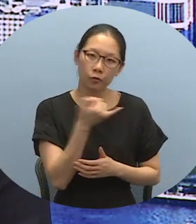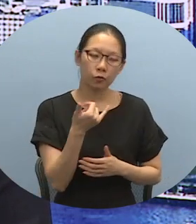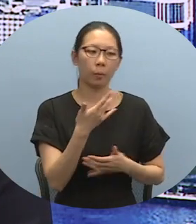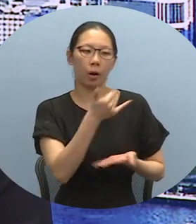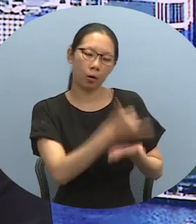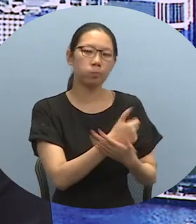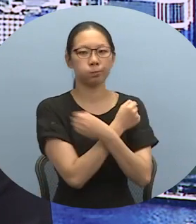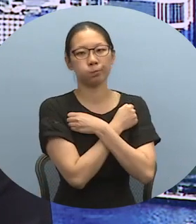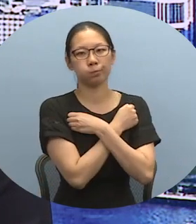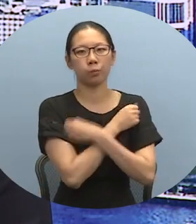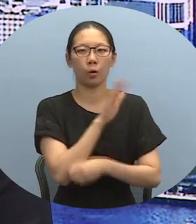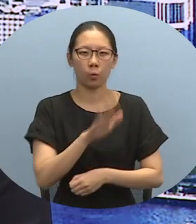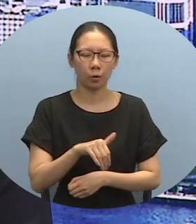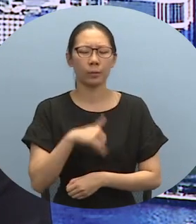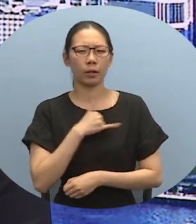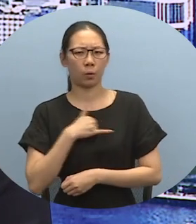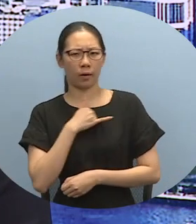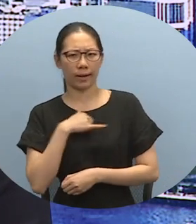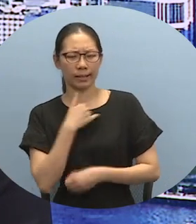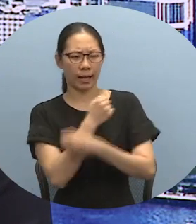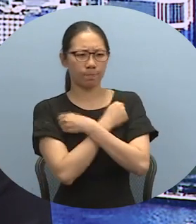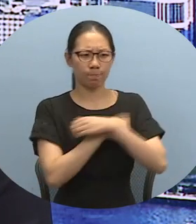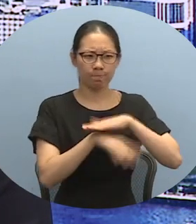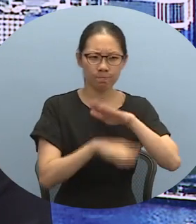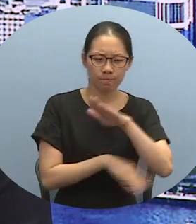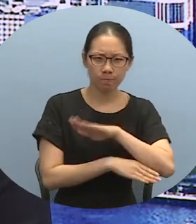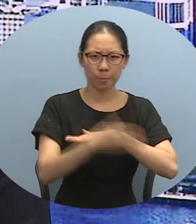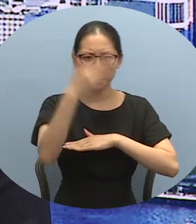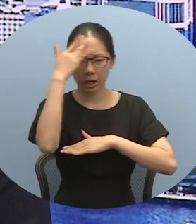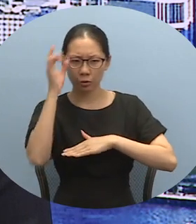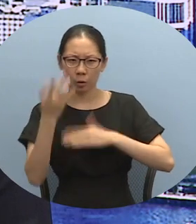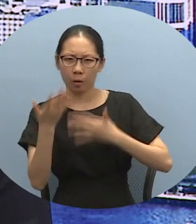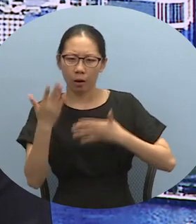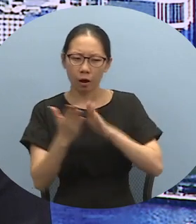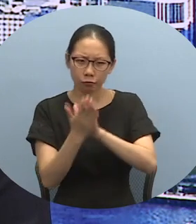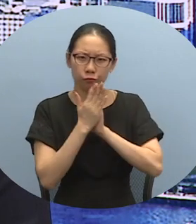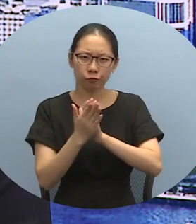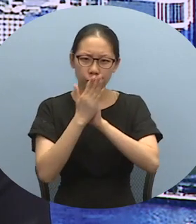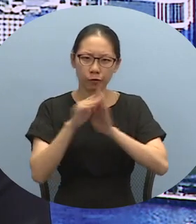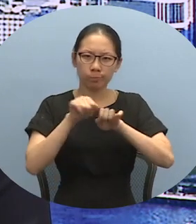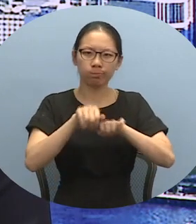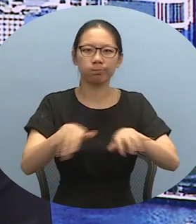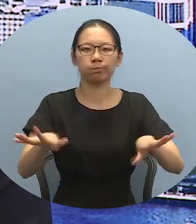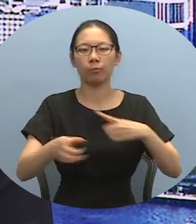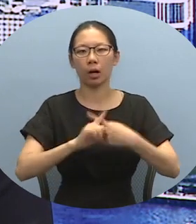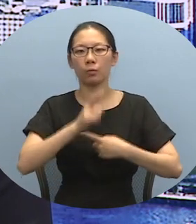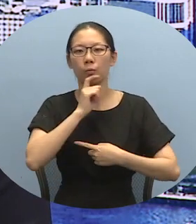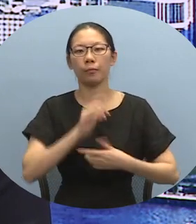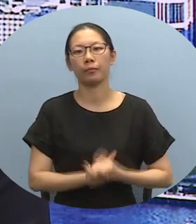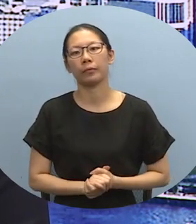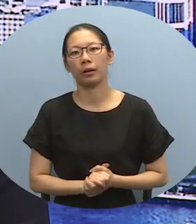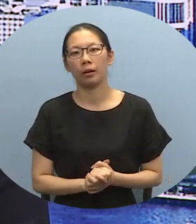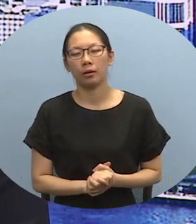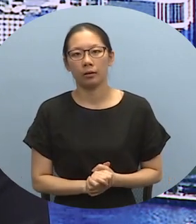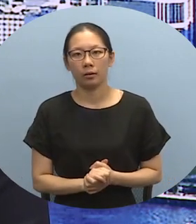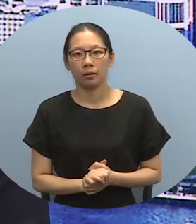息嘅，都係懷疑喺嗰個休息室咧，可能有啲互相感染嘅即係危險啦。咁所以咧，